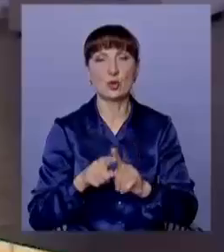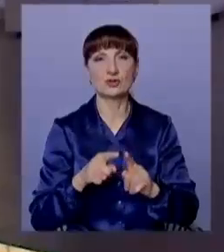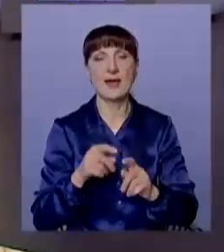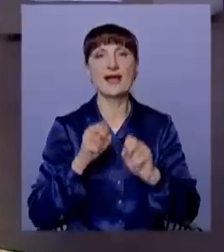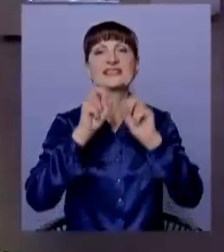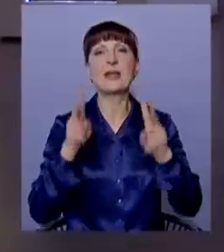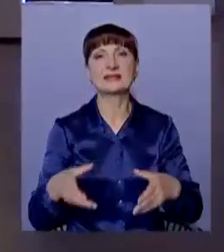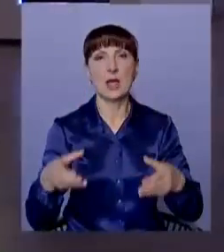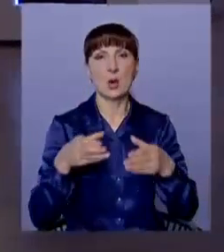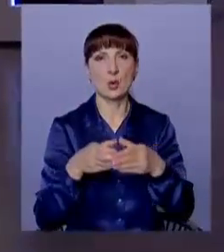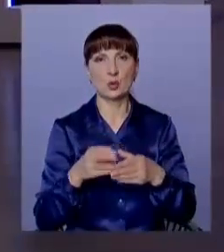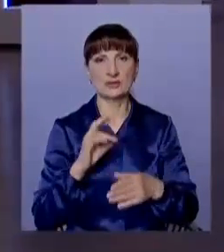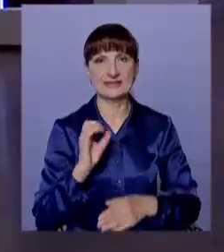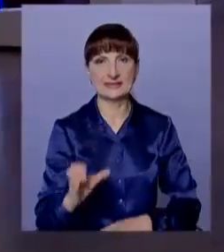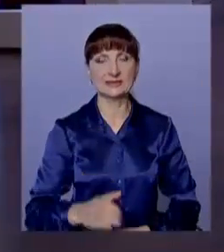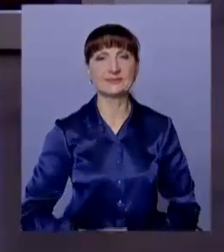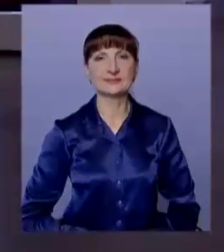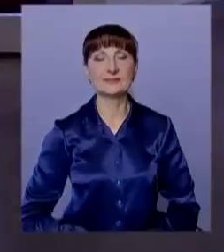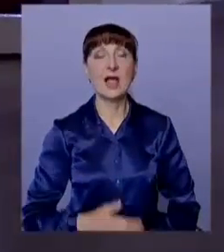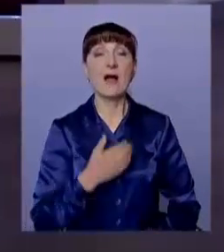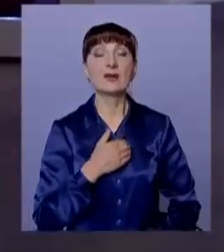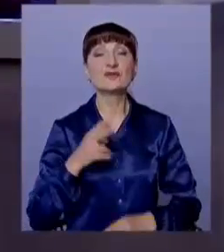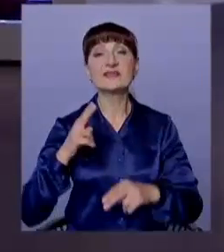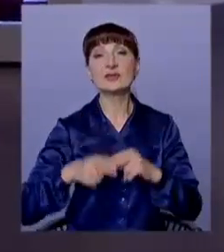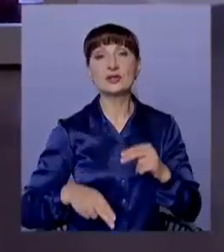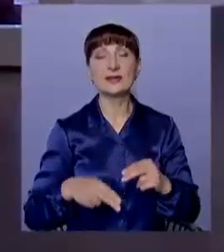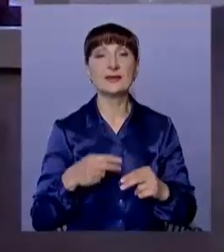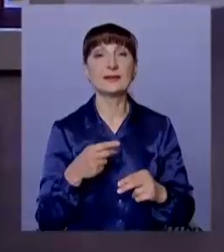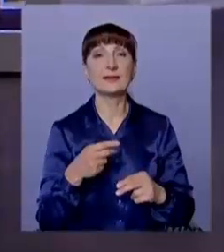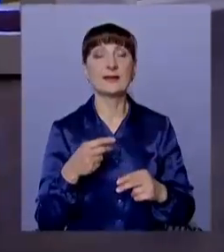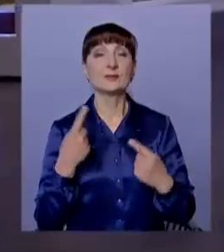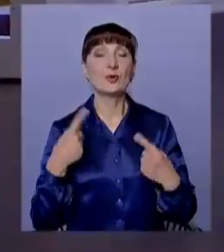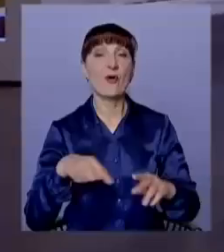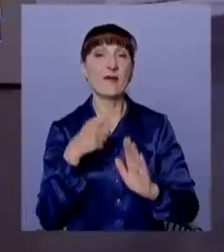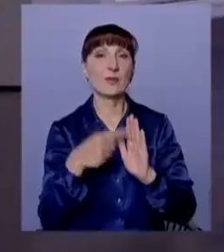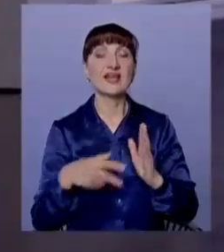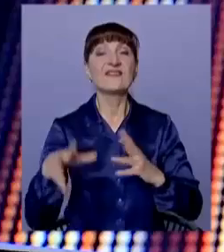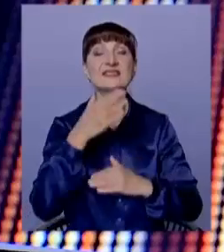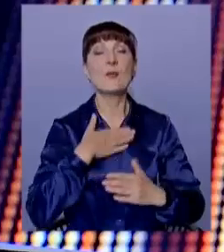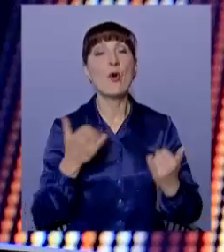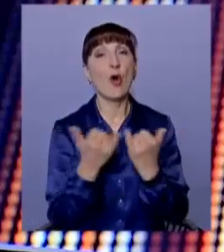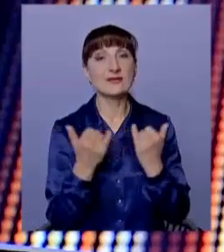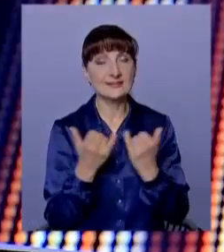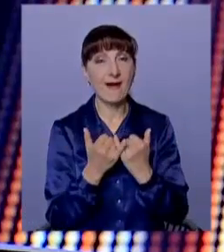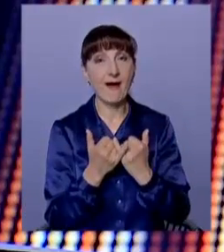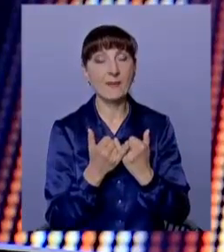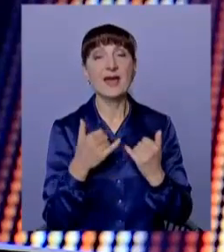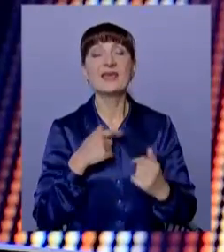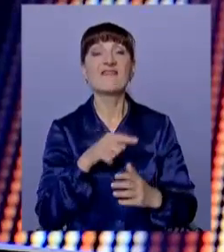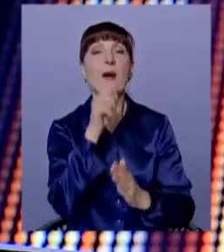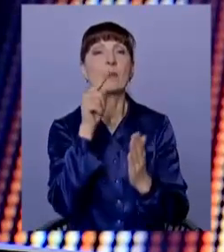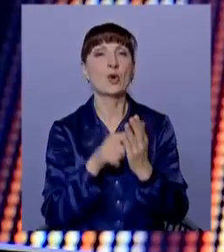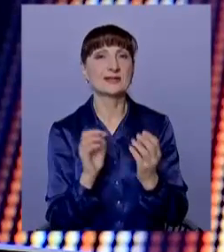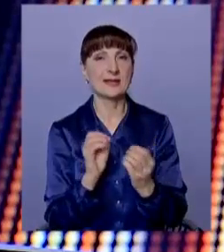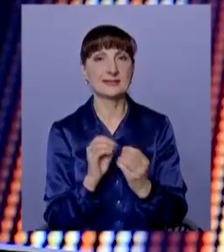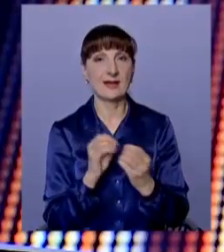спецкурс. Лизат Ивисхановна, в завершение хотелось бы немножечко отвлечься. Я всем своим гостям последние несколько недель задаю один